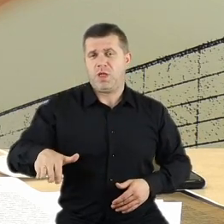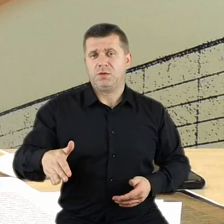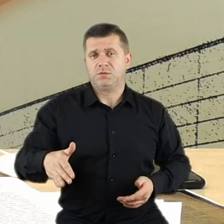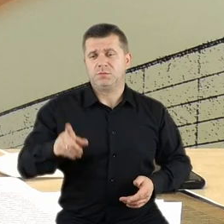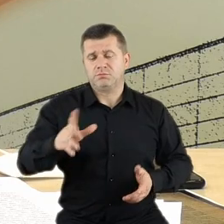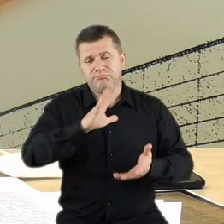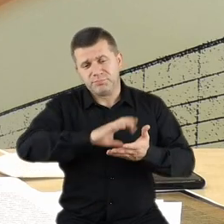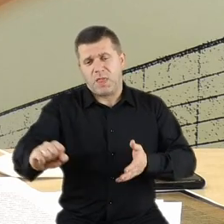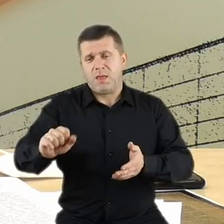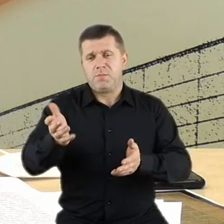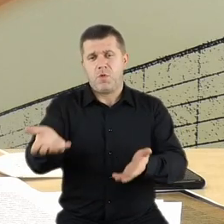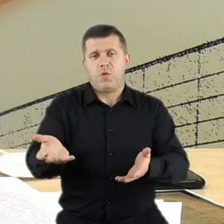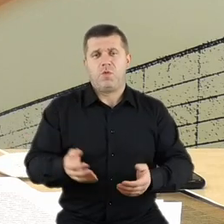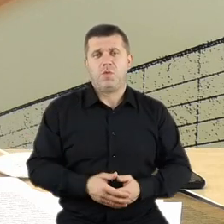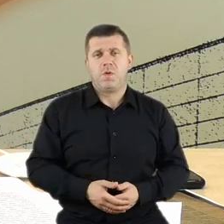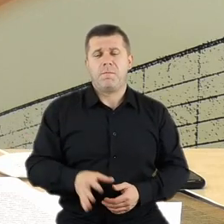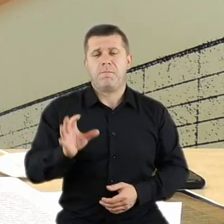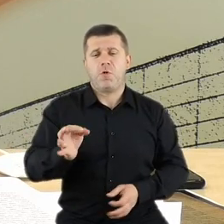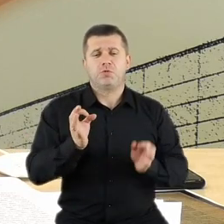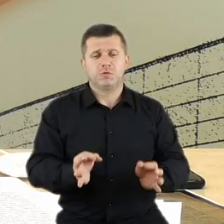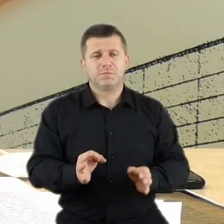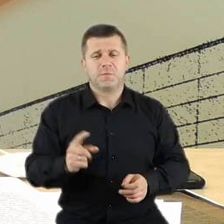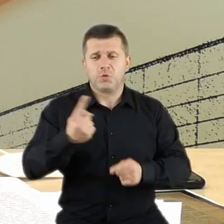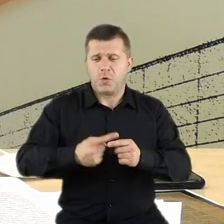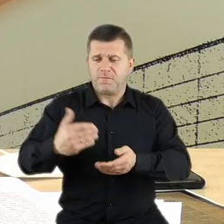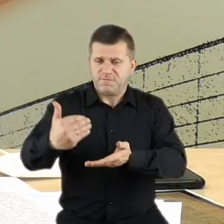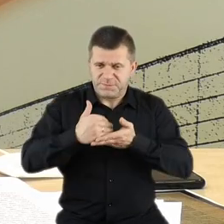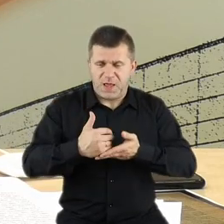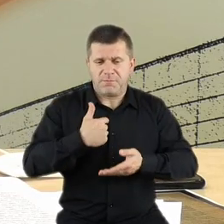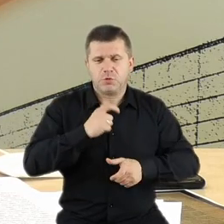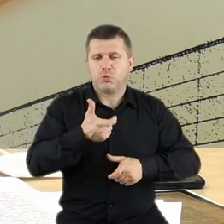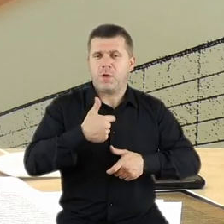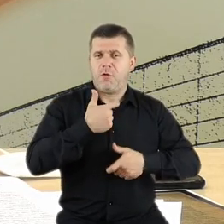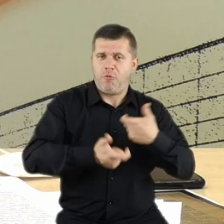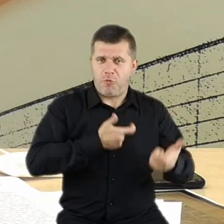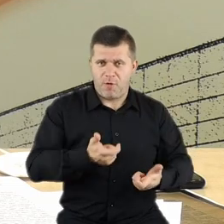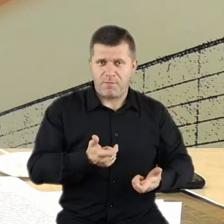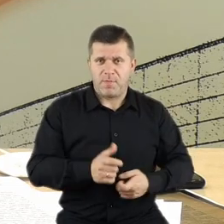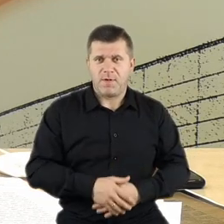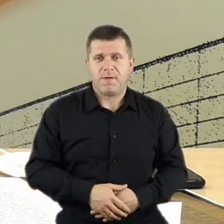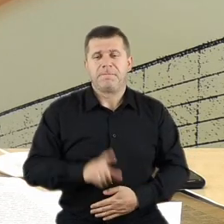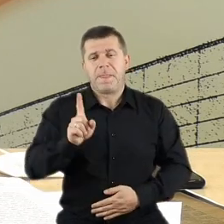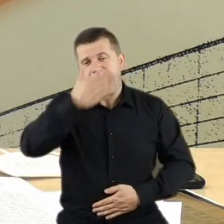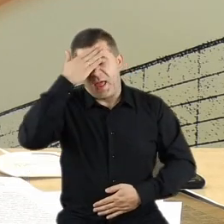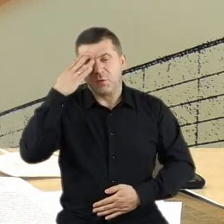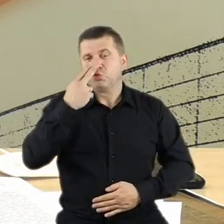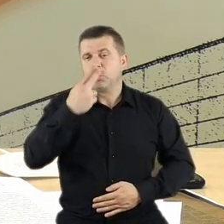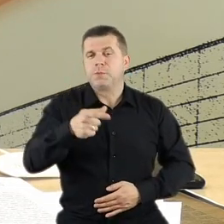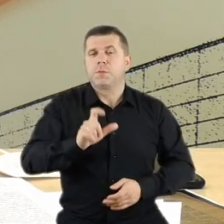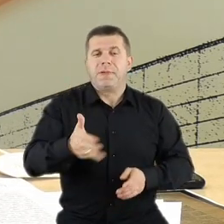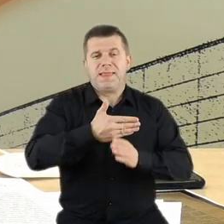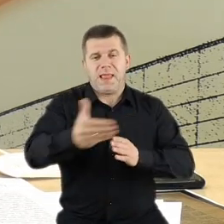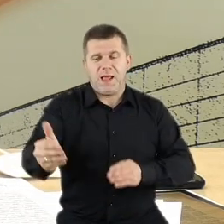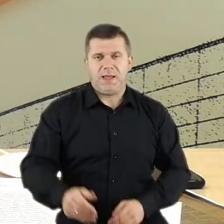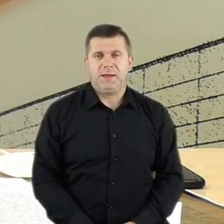mam bo póki co No to mnie wspierają w tym co robię no ale no nie wiem zobaczę co z tym będzie dalej No